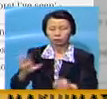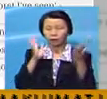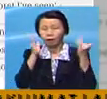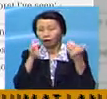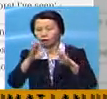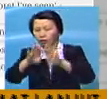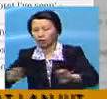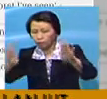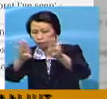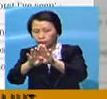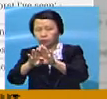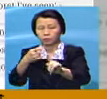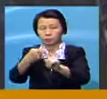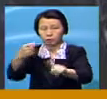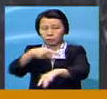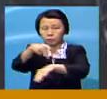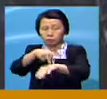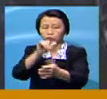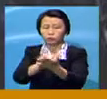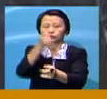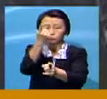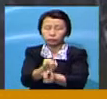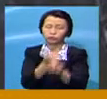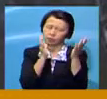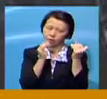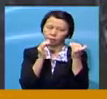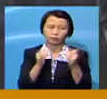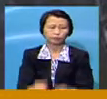dilaporkan portal berita Filipina itu benar